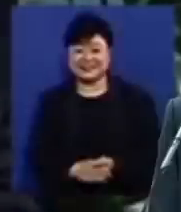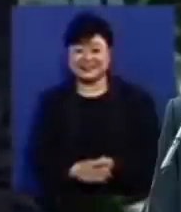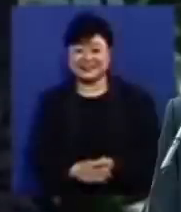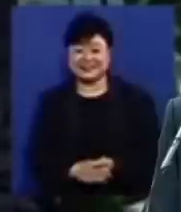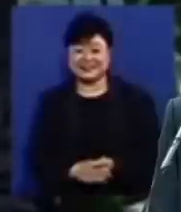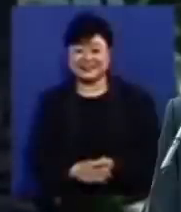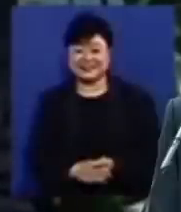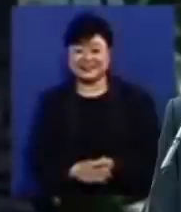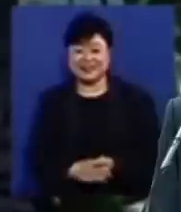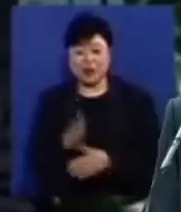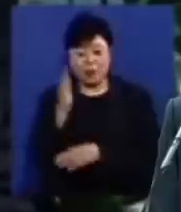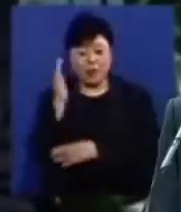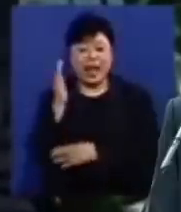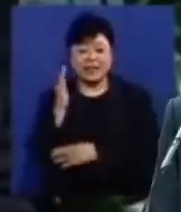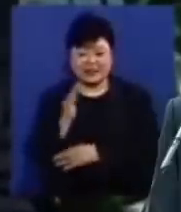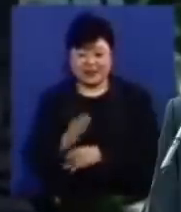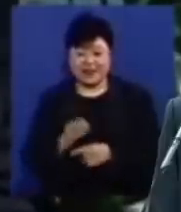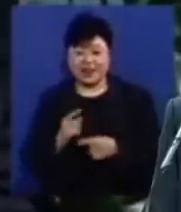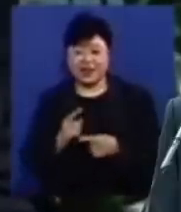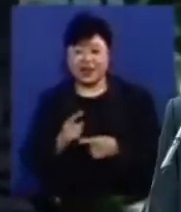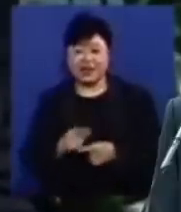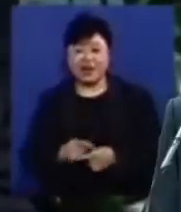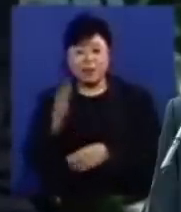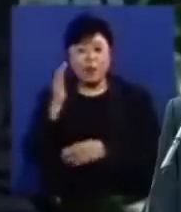그래, 내가 목회할 때 우리 교회 교인으로